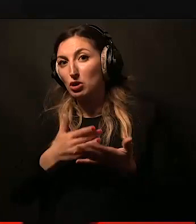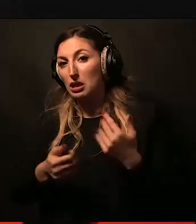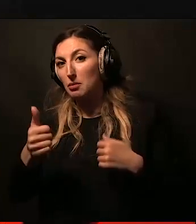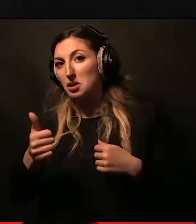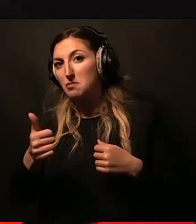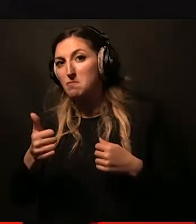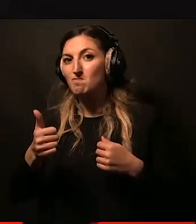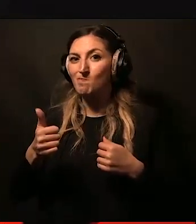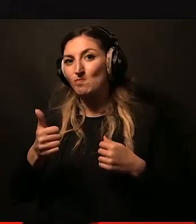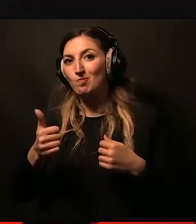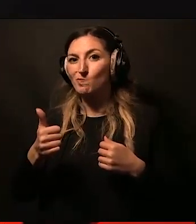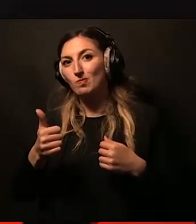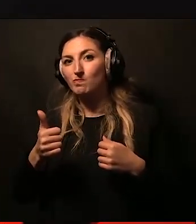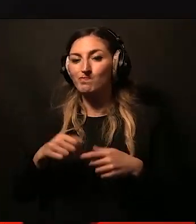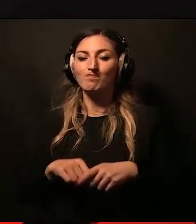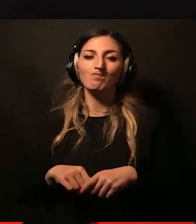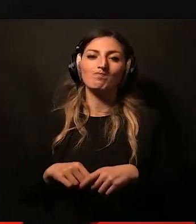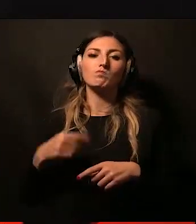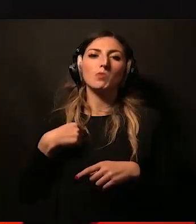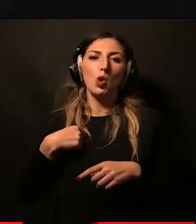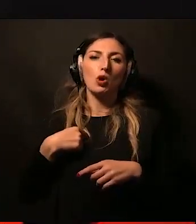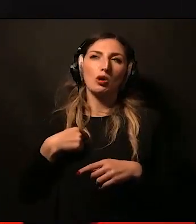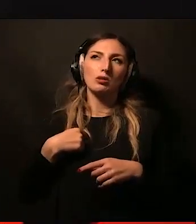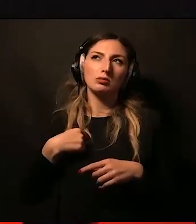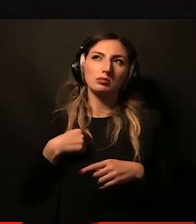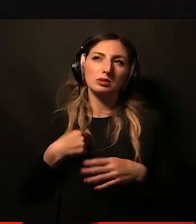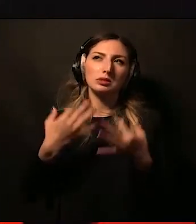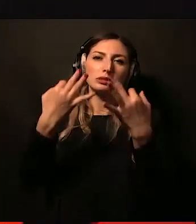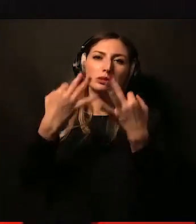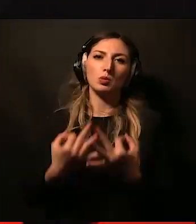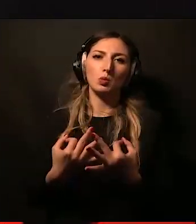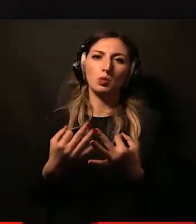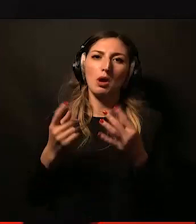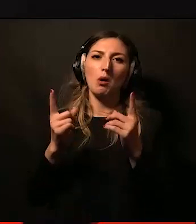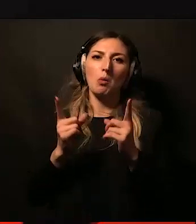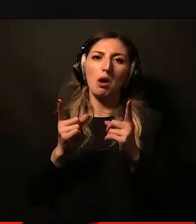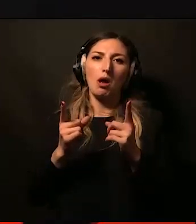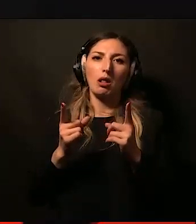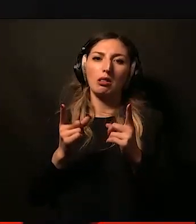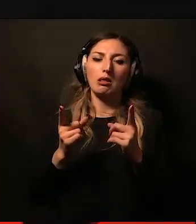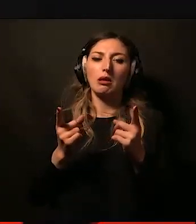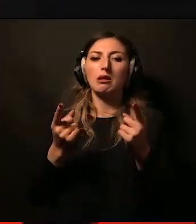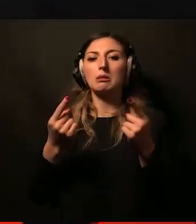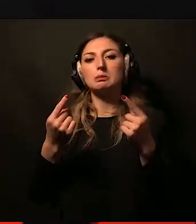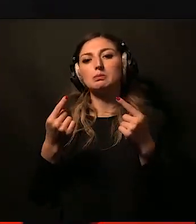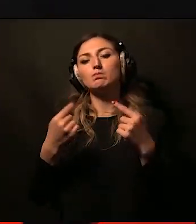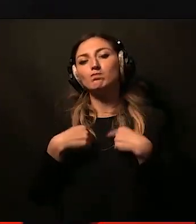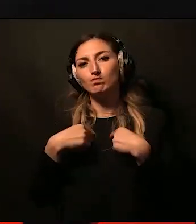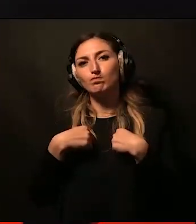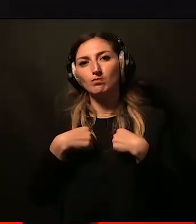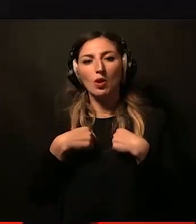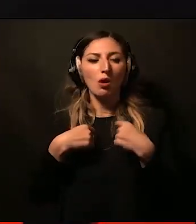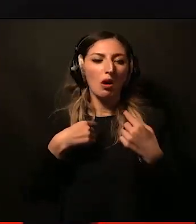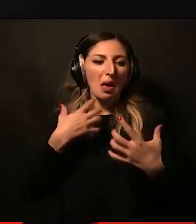altre certezze sono certa di non aver avuto accesso a un'infinita gamma di